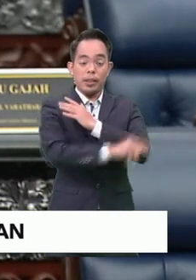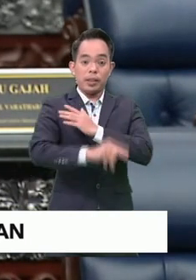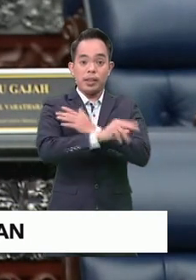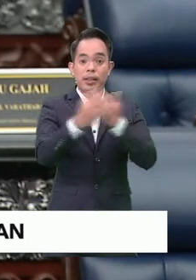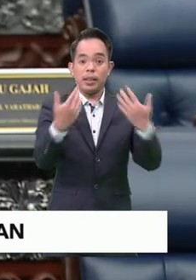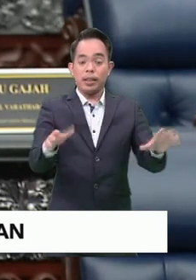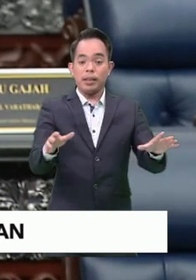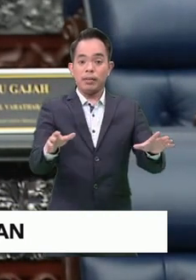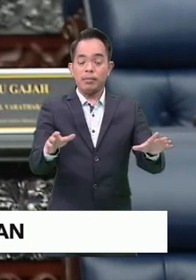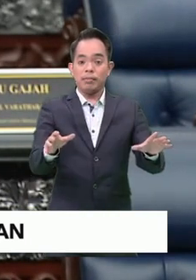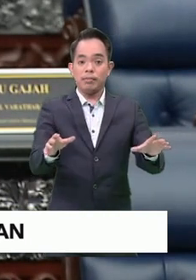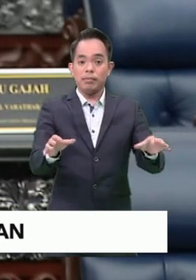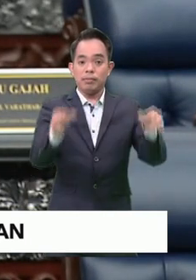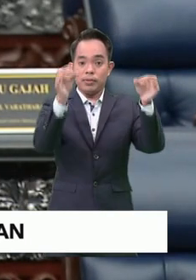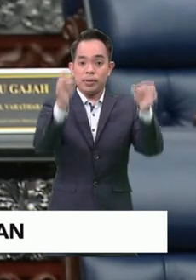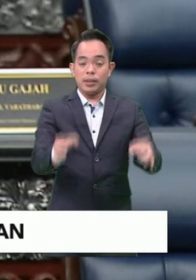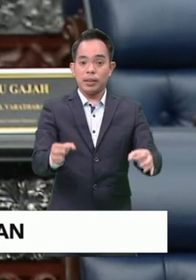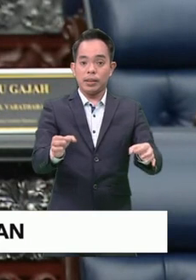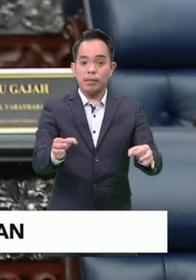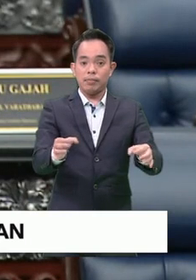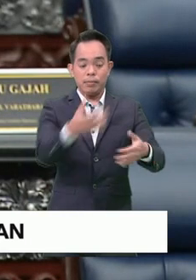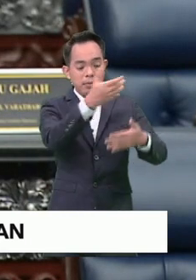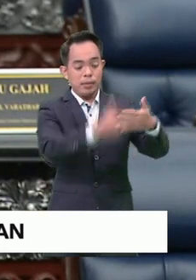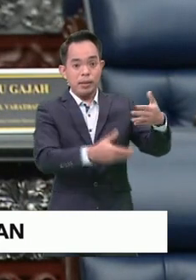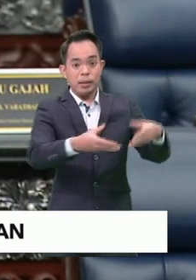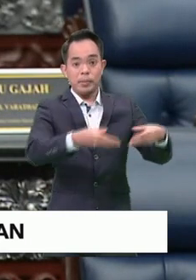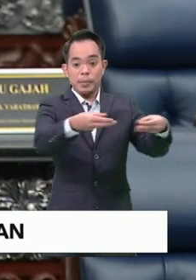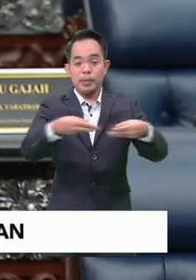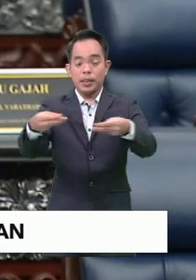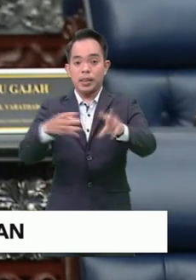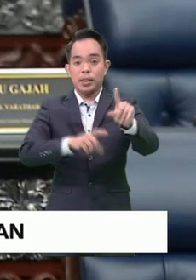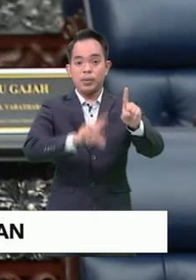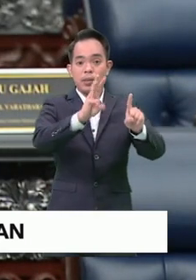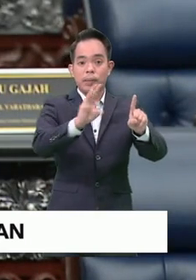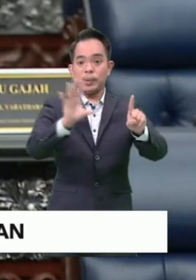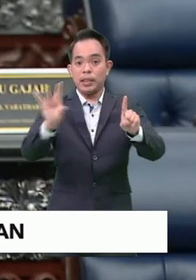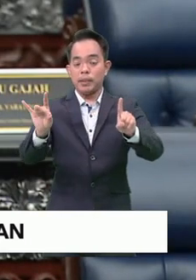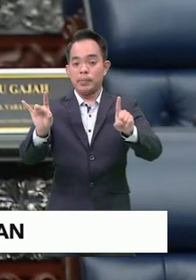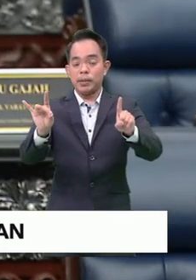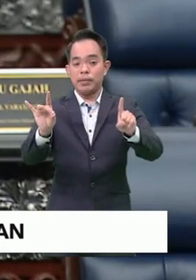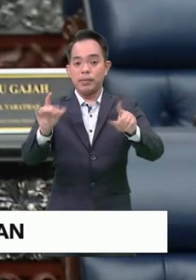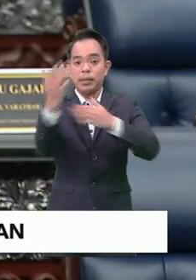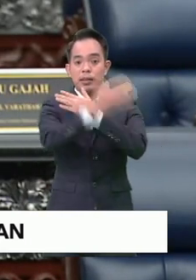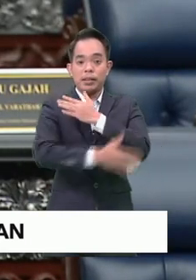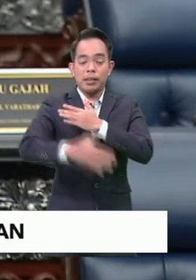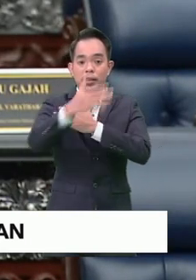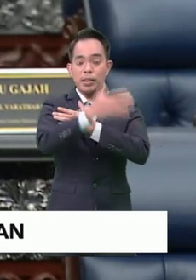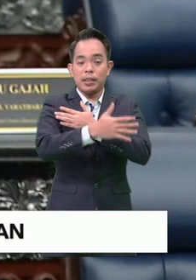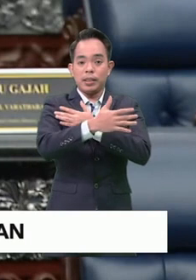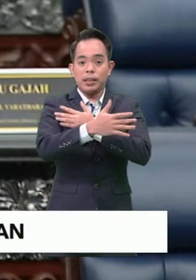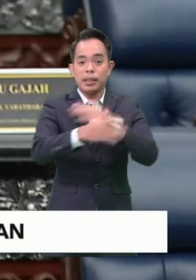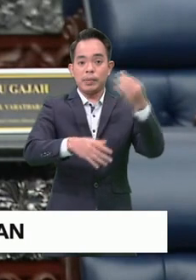nota diplomatik kepada ke semua 168 negara convention New York